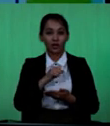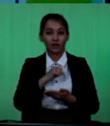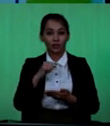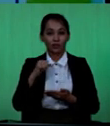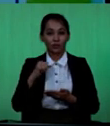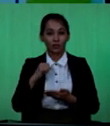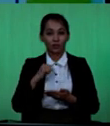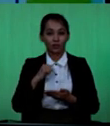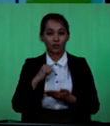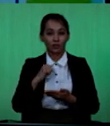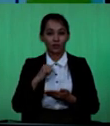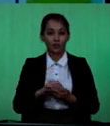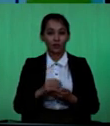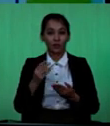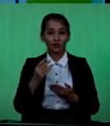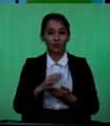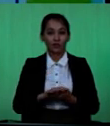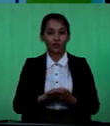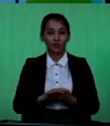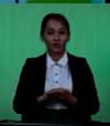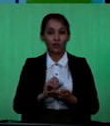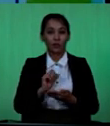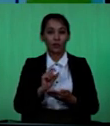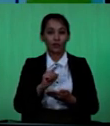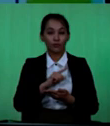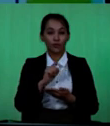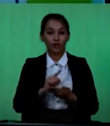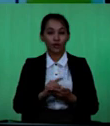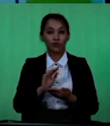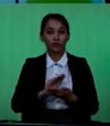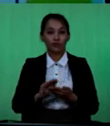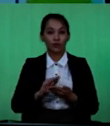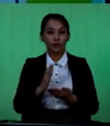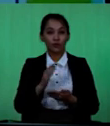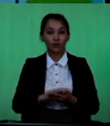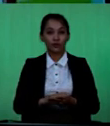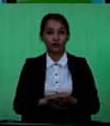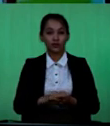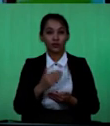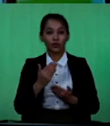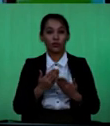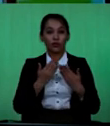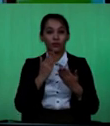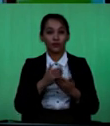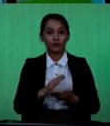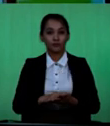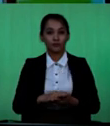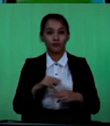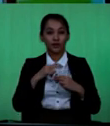o'zimiz mustaqil ravishda masala tuzamiz. Masalani sizlarga o'qib beraman. Diqqat